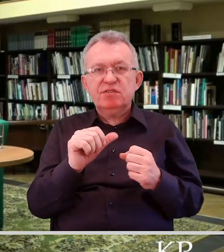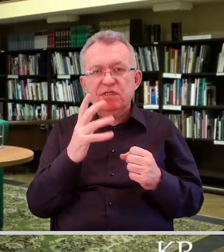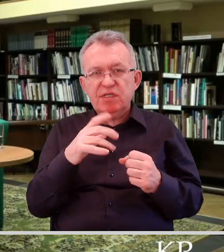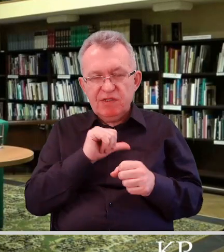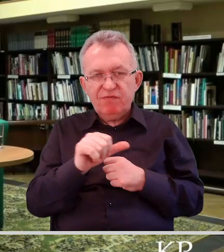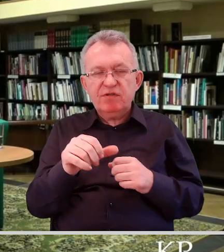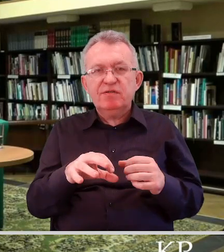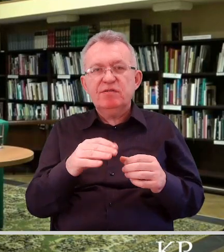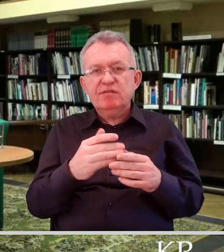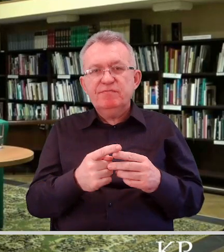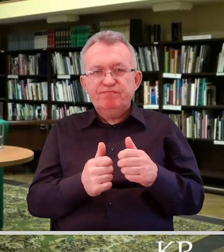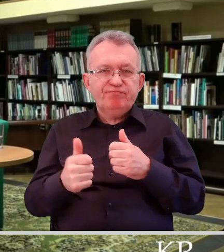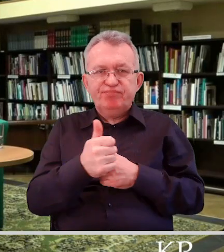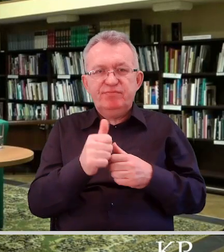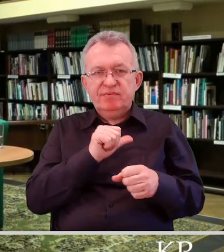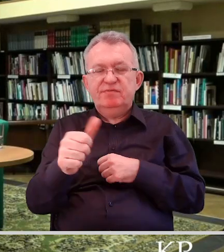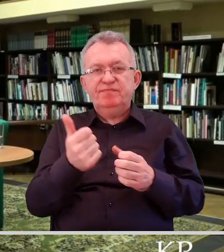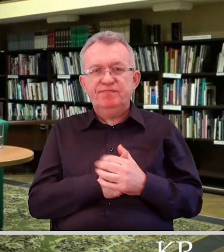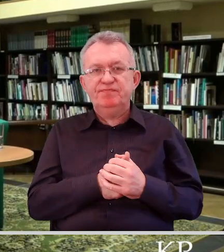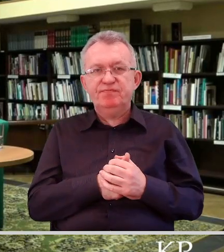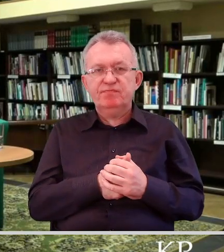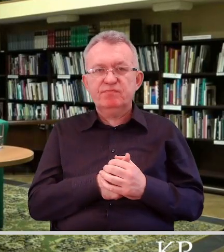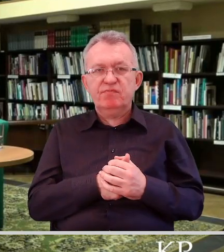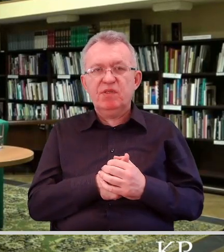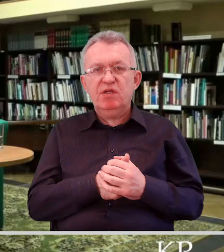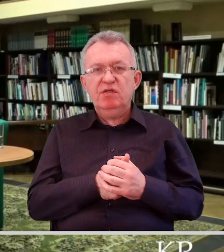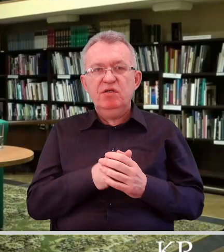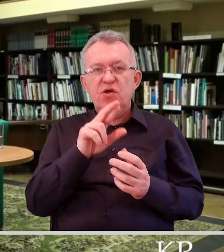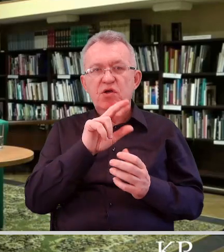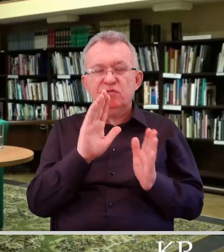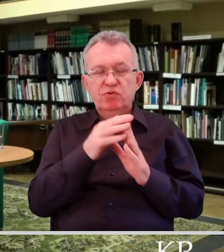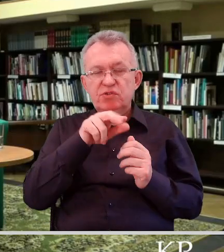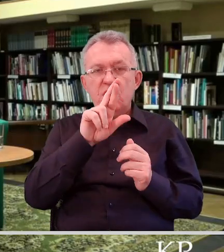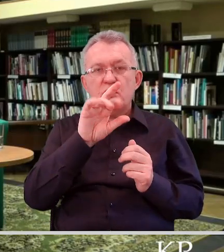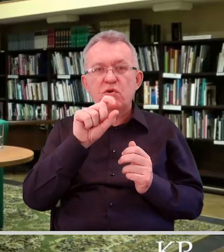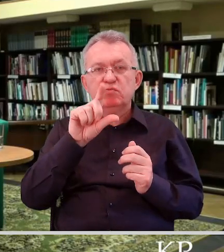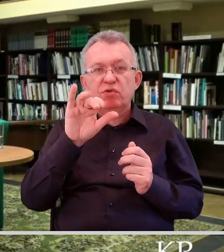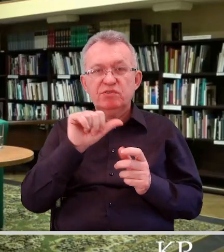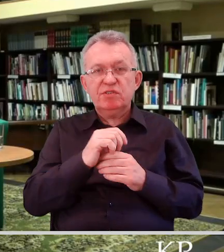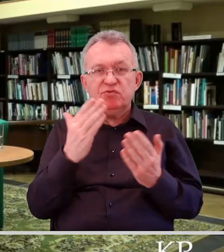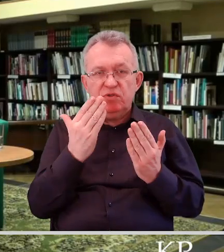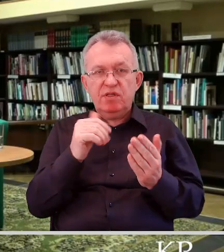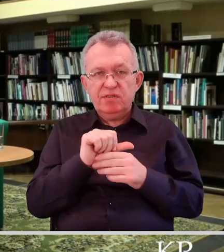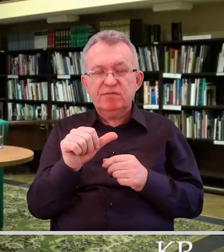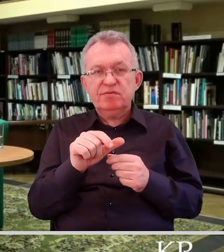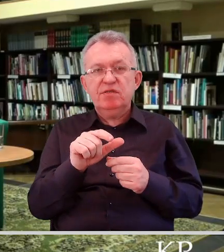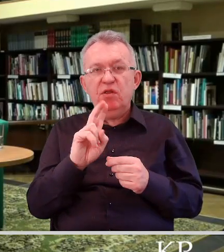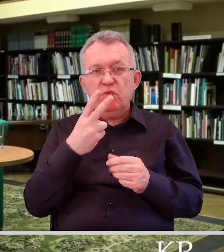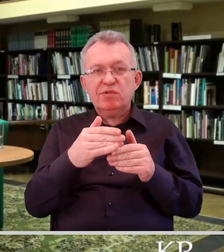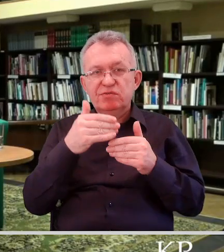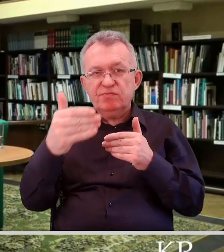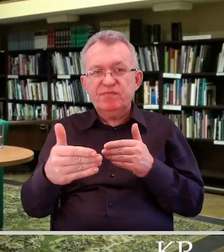tam przede mnie. Rozbójniczkach wydaje mi się to bardzo czytelne, że jednak gdzieś po drugiej